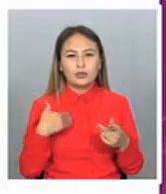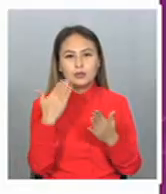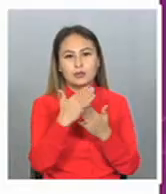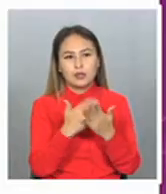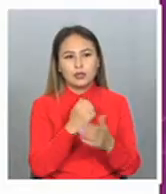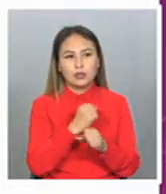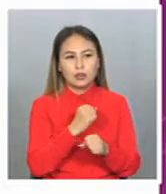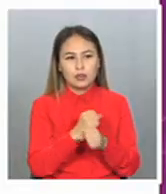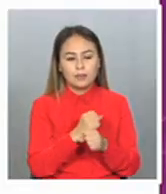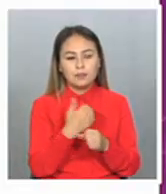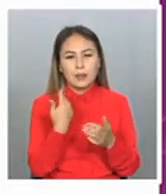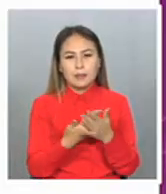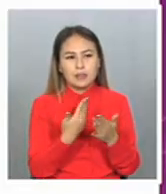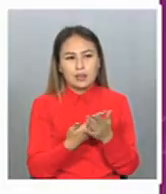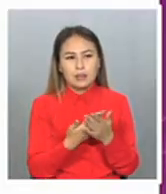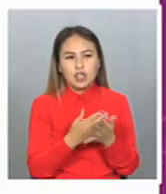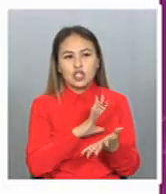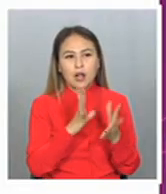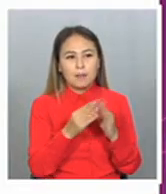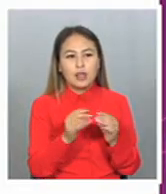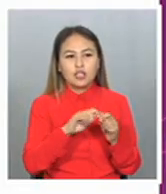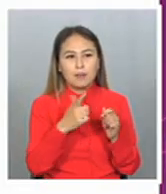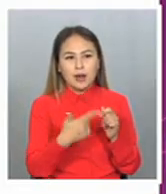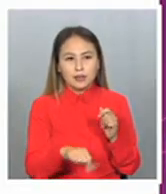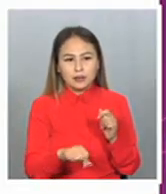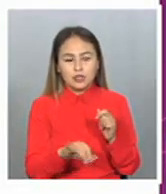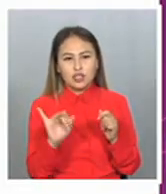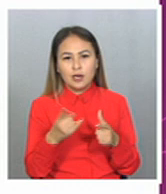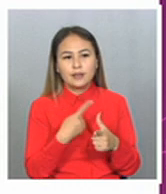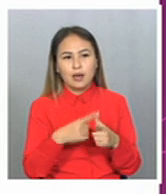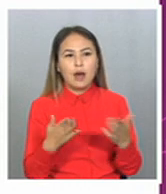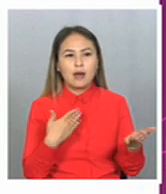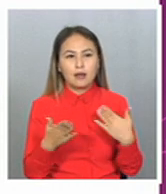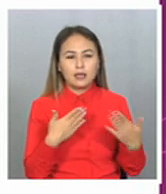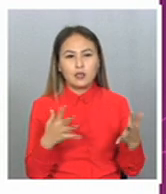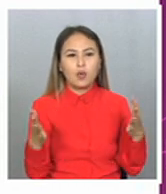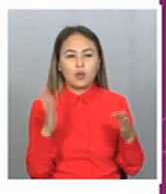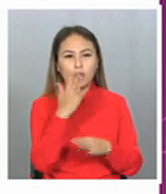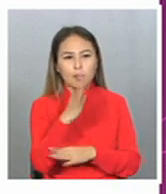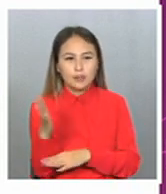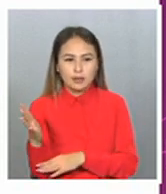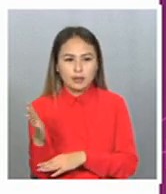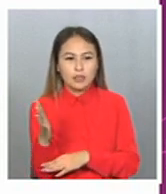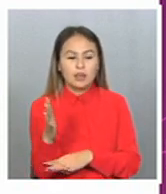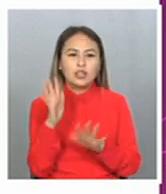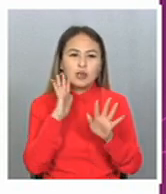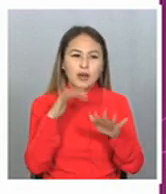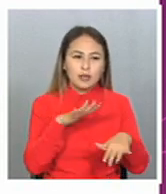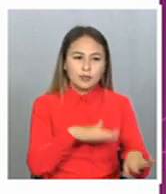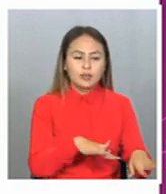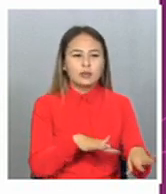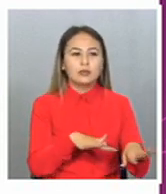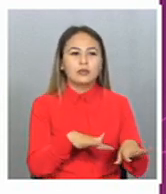құрылады. Мысалы, жалпақ жапырақты және аралас ормандарда жайылымдық